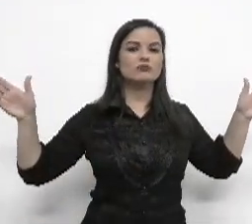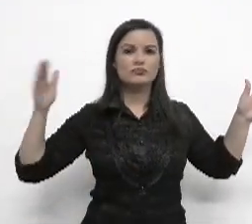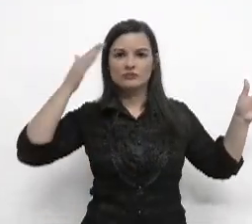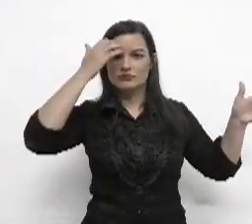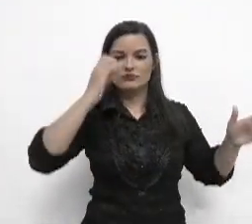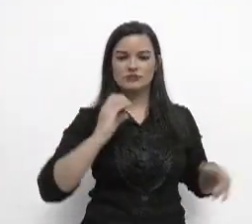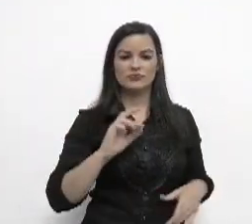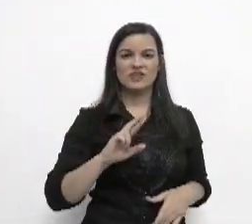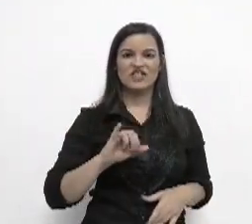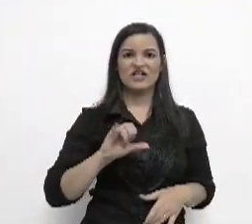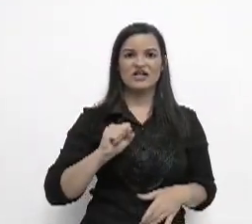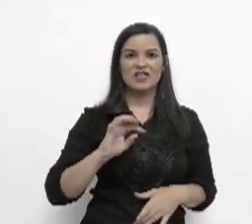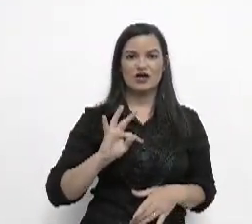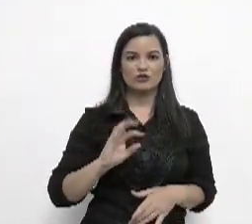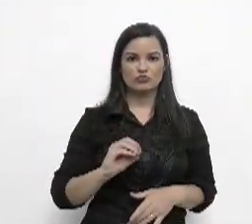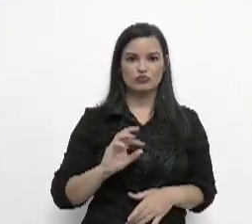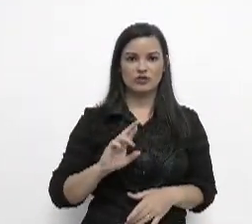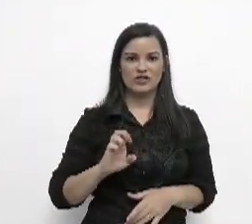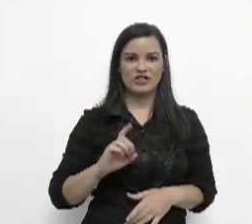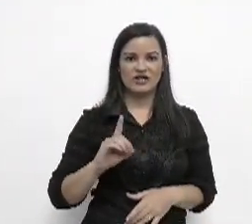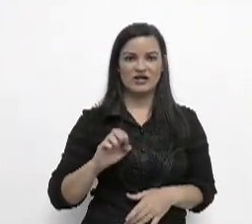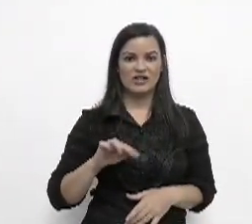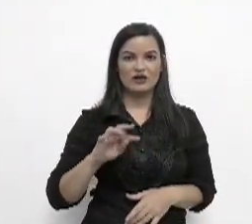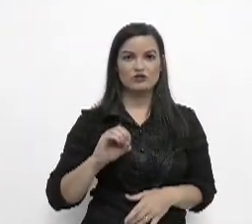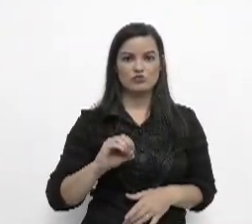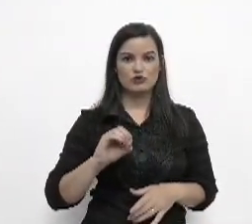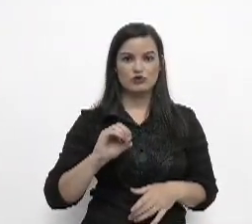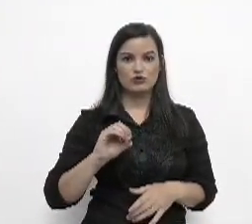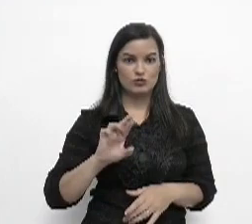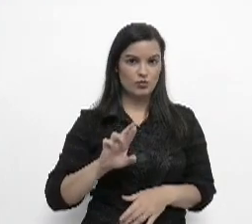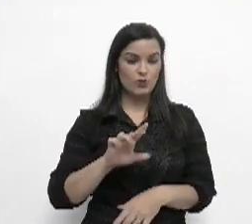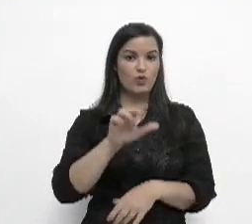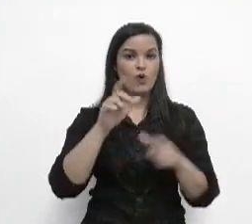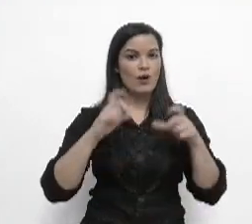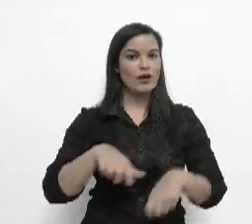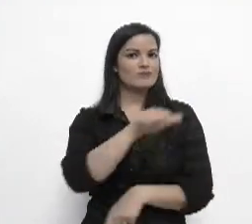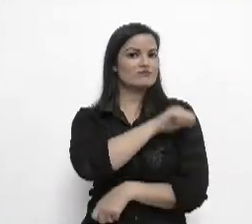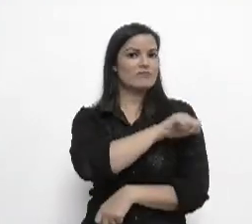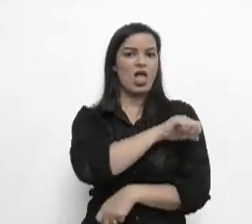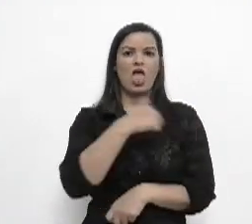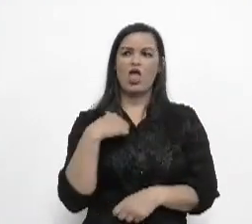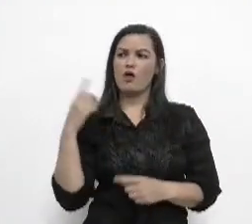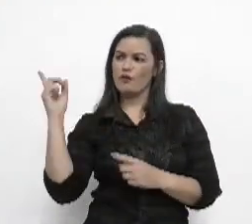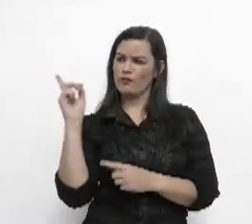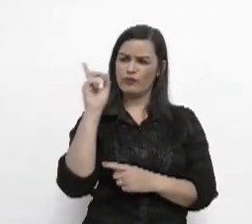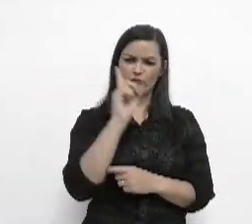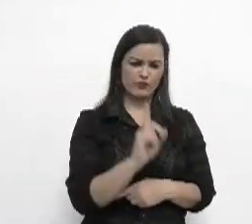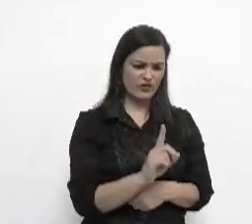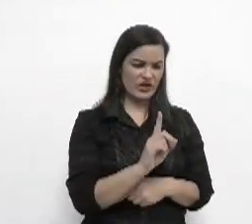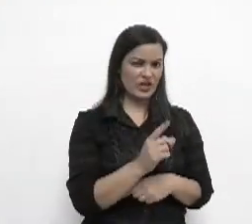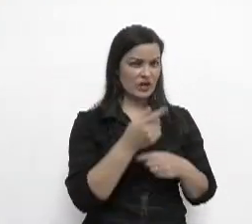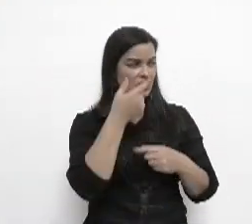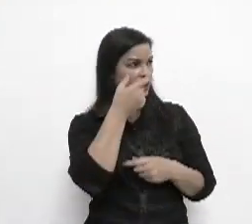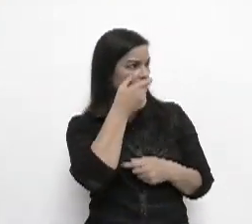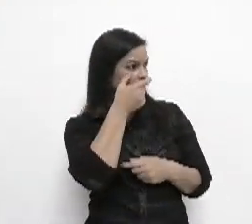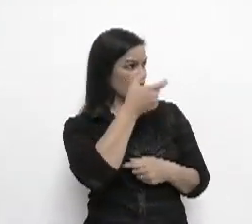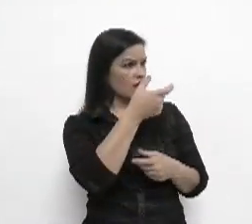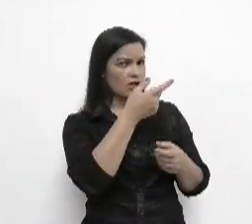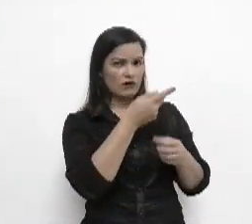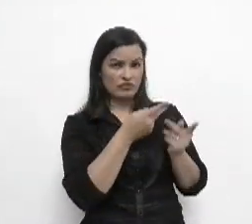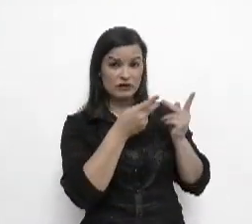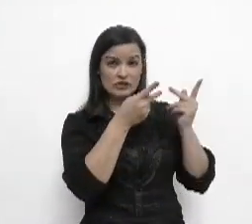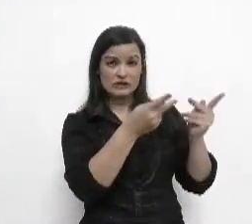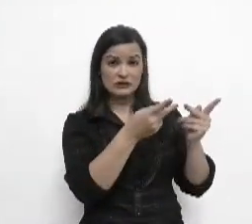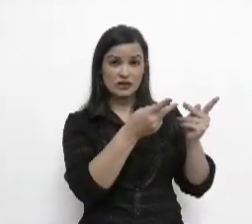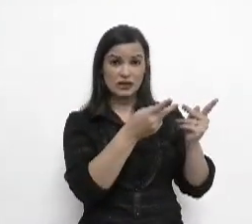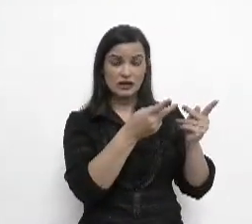저는 예수상을 보러 여기 오지 않았습니다. Eu não vim aqui para ver o Cristo Redentor. 여러분 가슴 속에 있는 예수를 보기를 원합니다. Eu vim aqui para